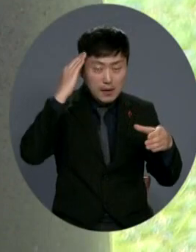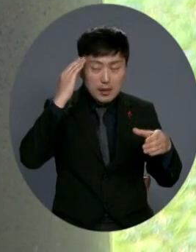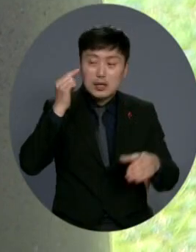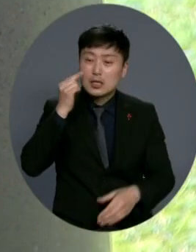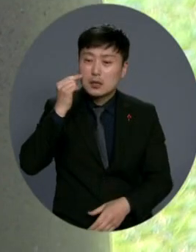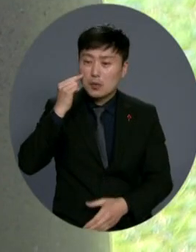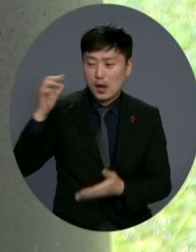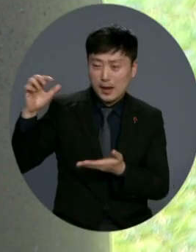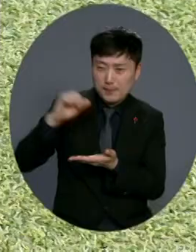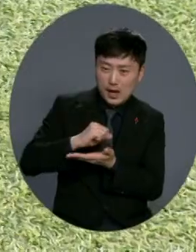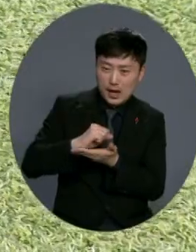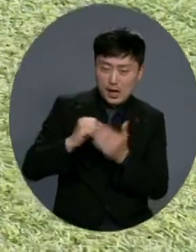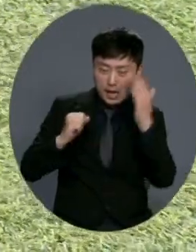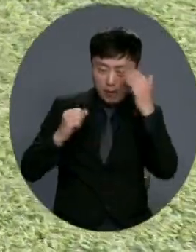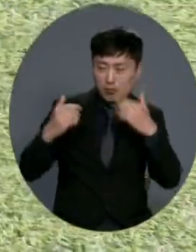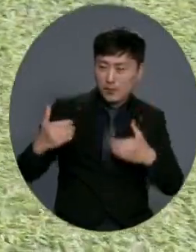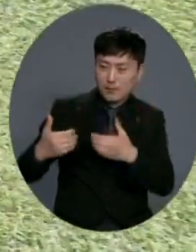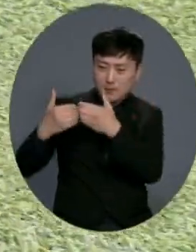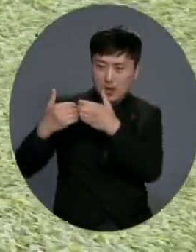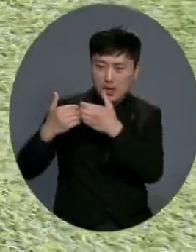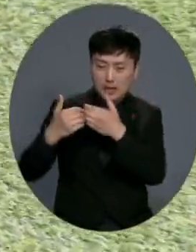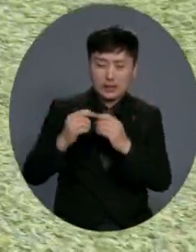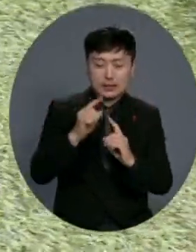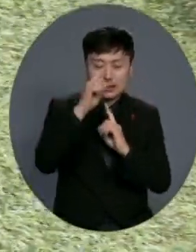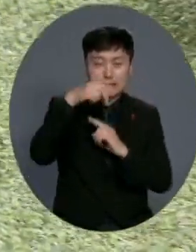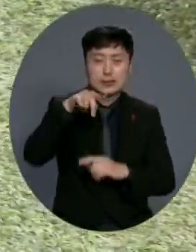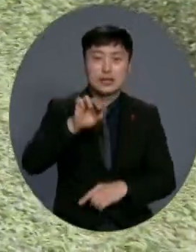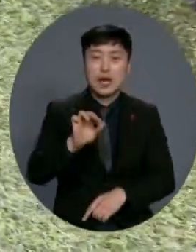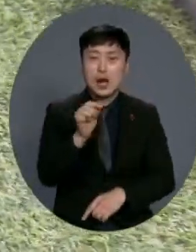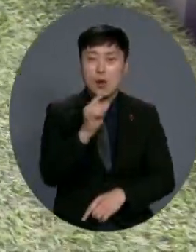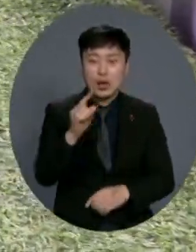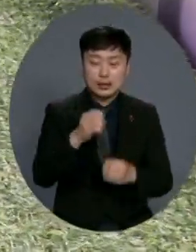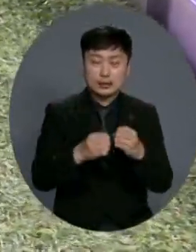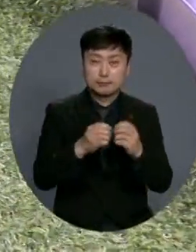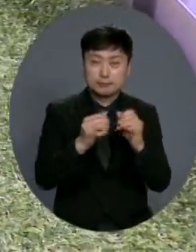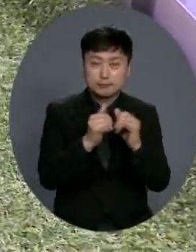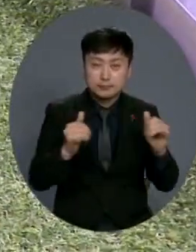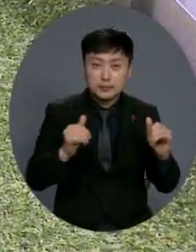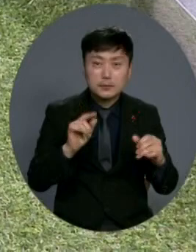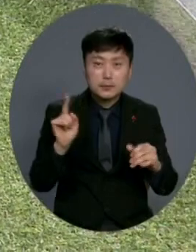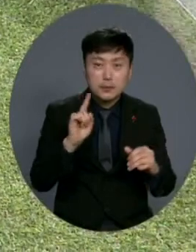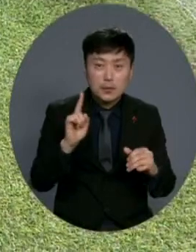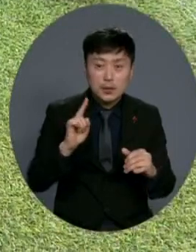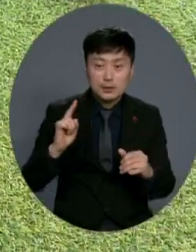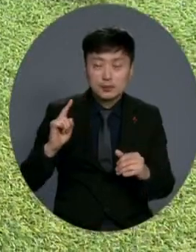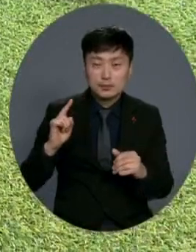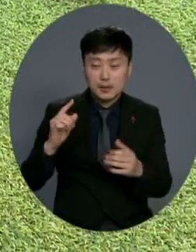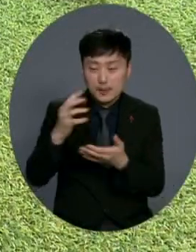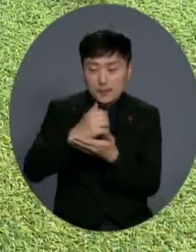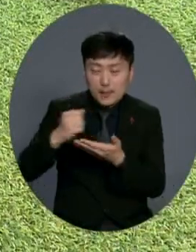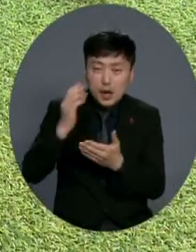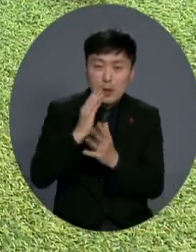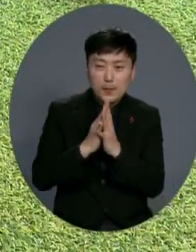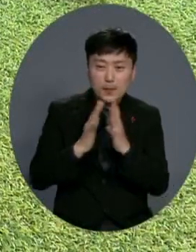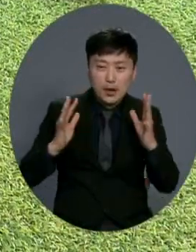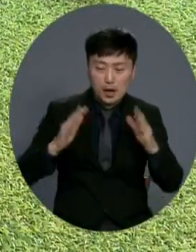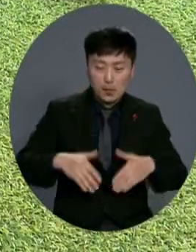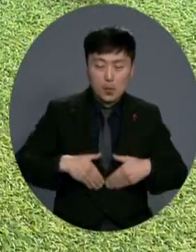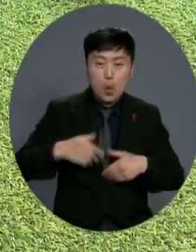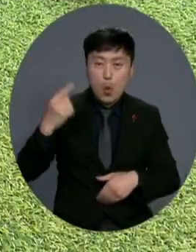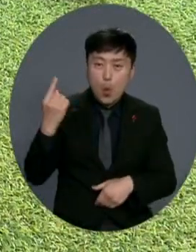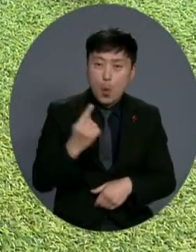일제강점기 대표적 저항시로 평가받는 이상화 시인의 빼앗긴 들에도 봄은 오는가를 재해석한 설치 미술